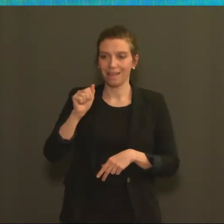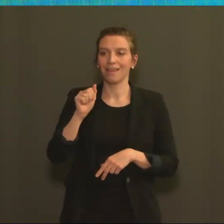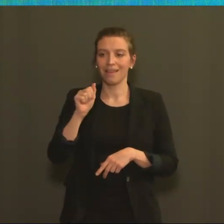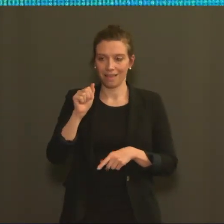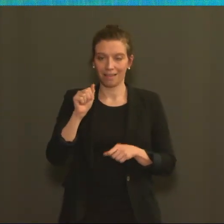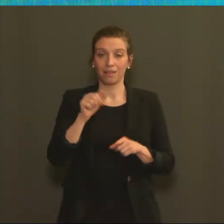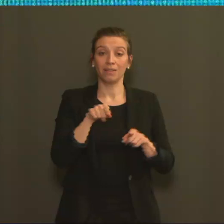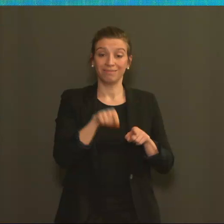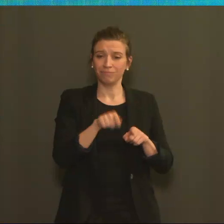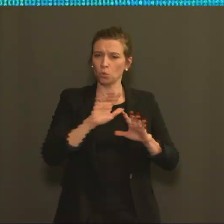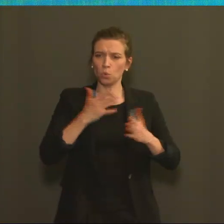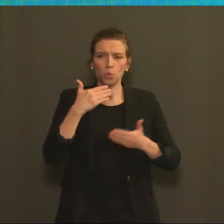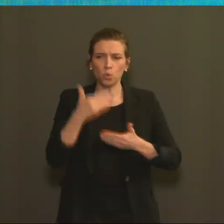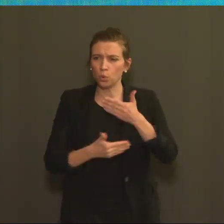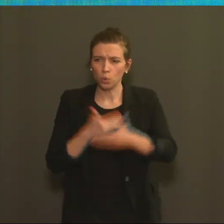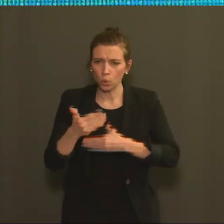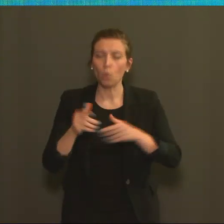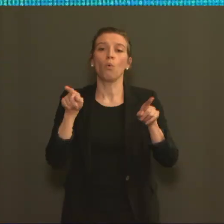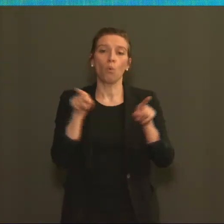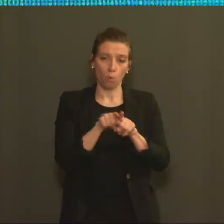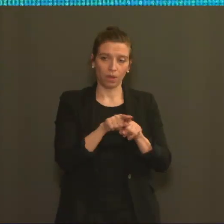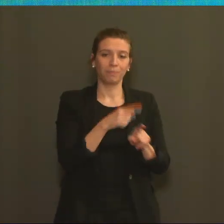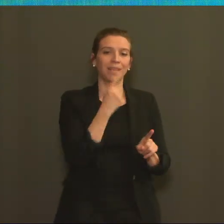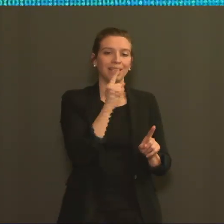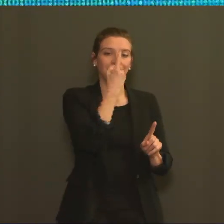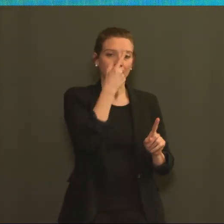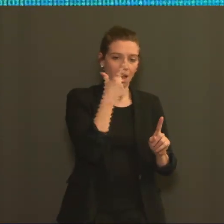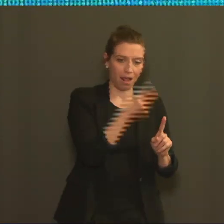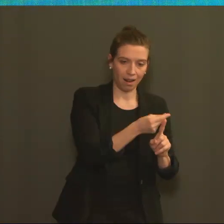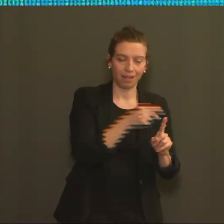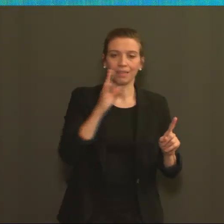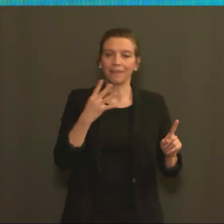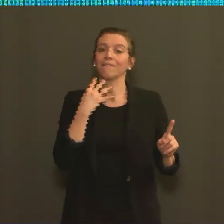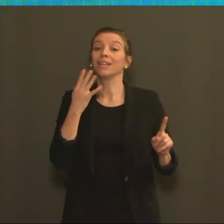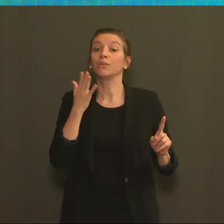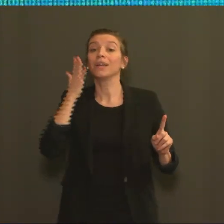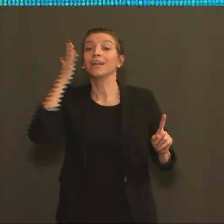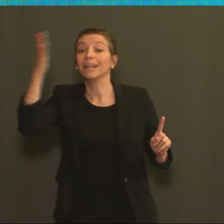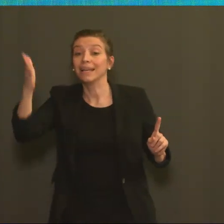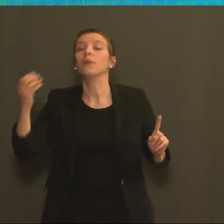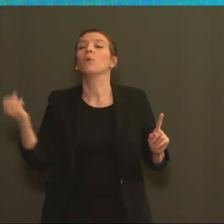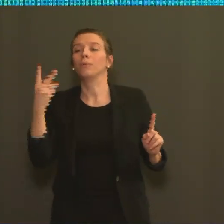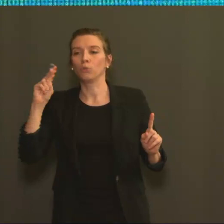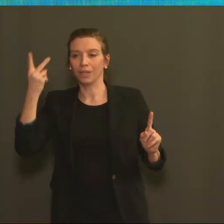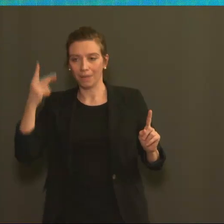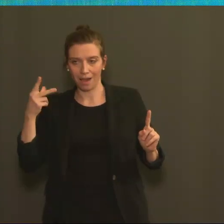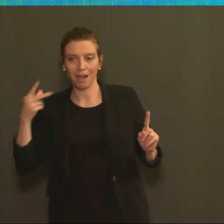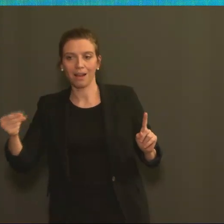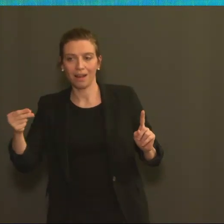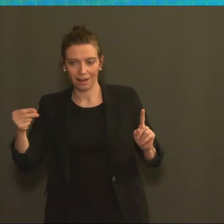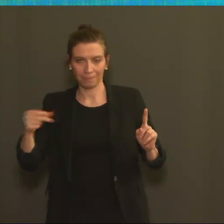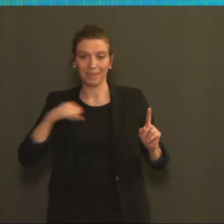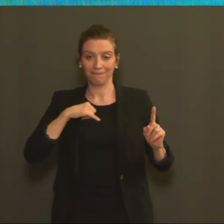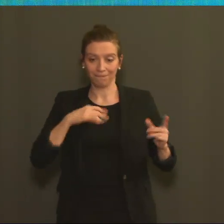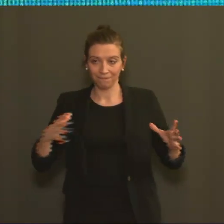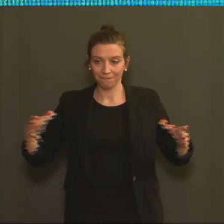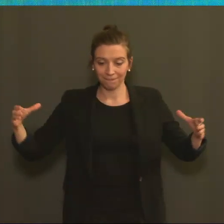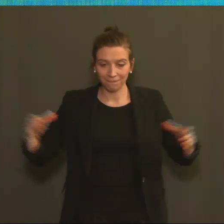voor deze eerste week zijn 8000 dosissen voorzien en elke regio werd al een piloot ziekenhuis